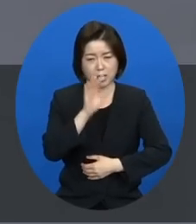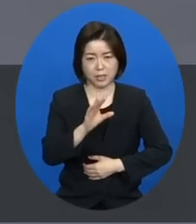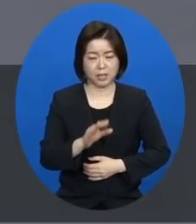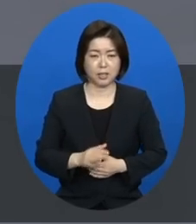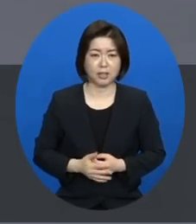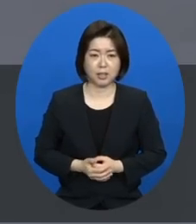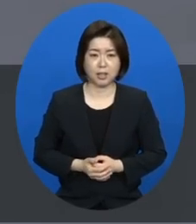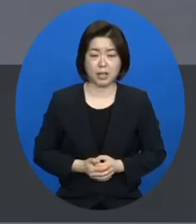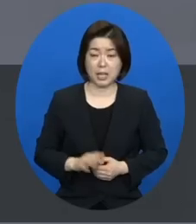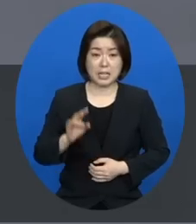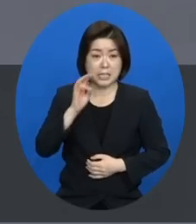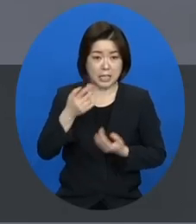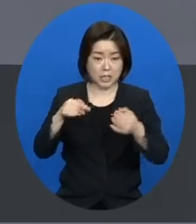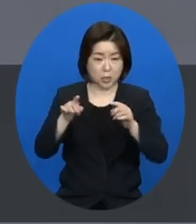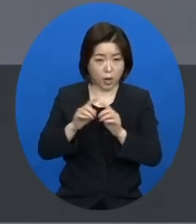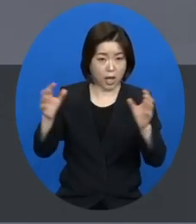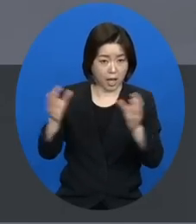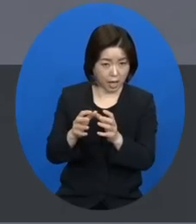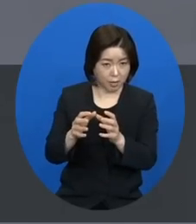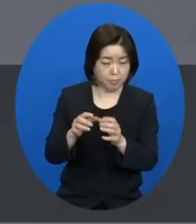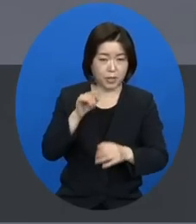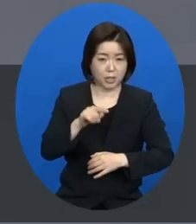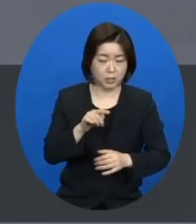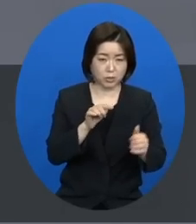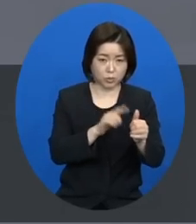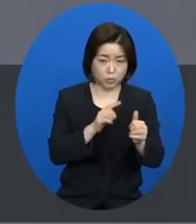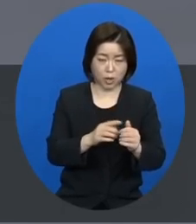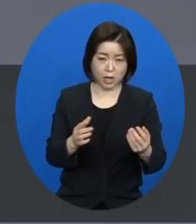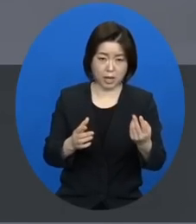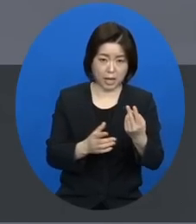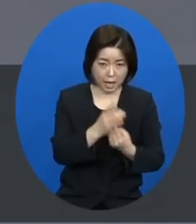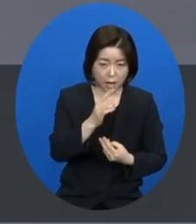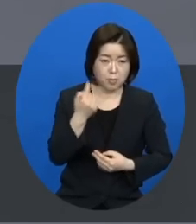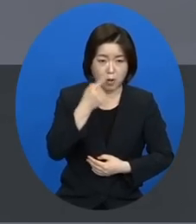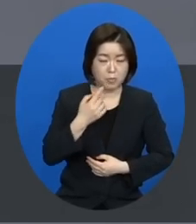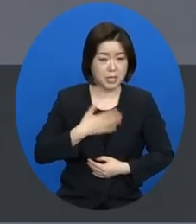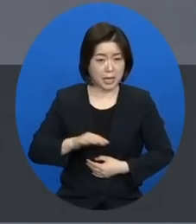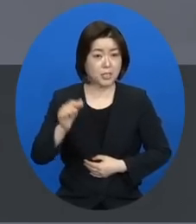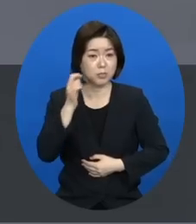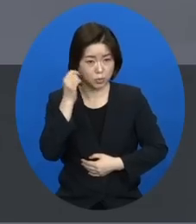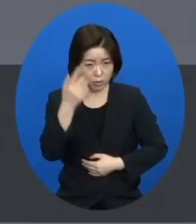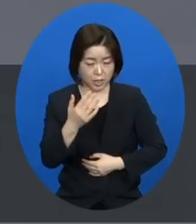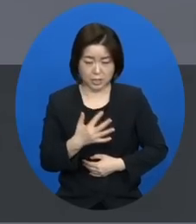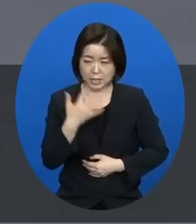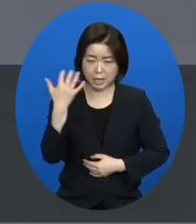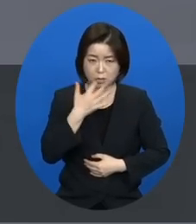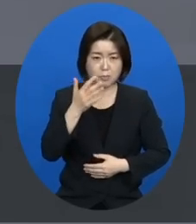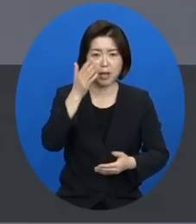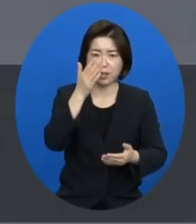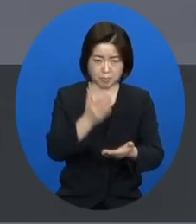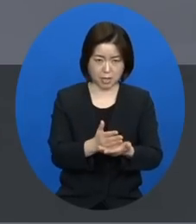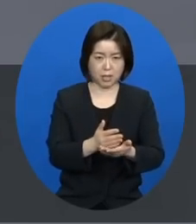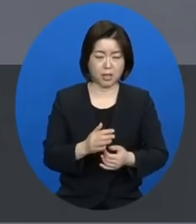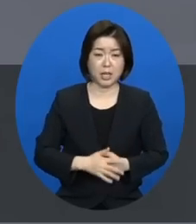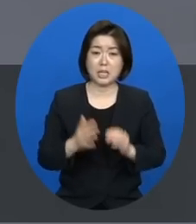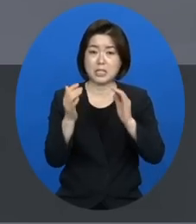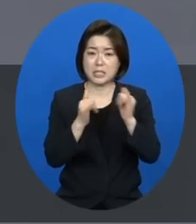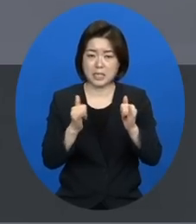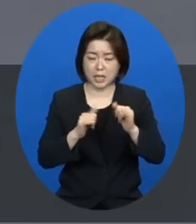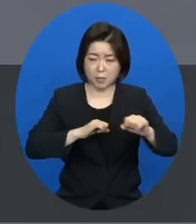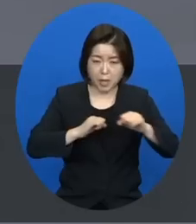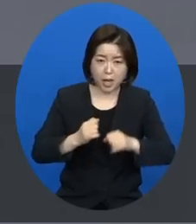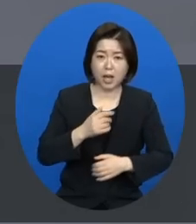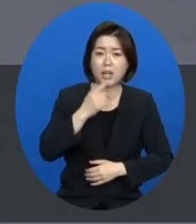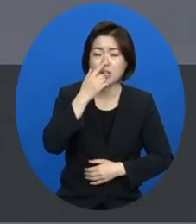없느니라. 창녀와 합하는 자는 그와 한 몸인 줄을 알지 못하느냐? 음행을 피하라. 사람이